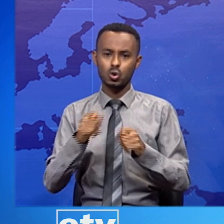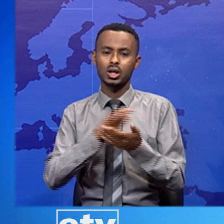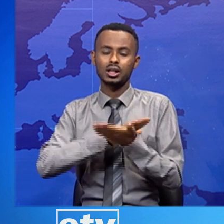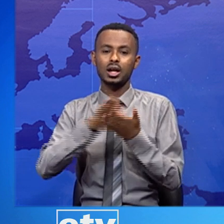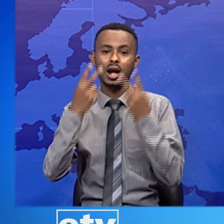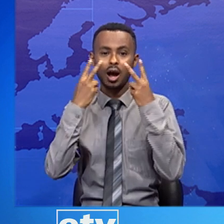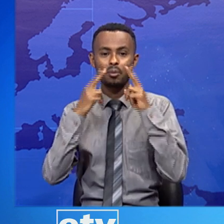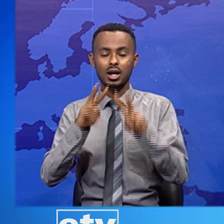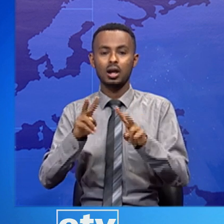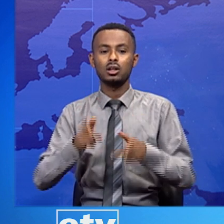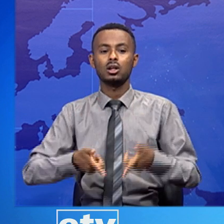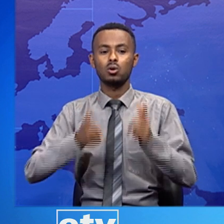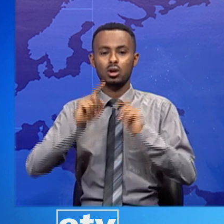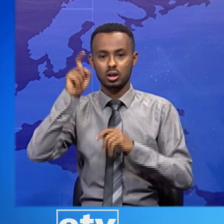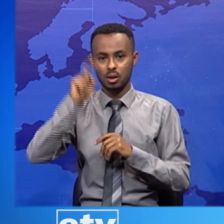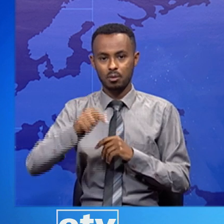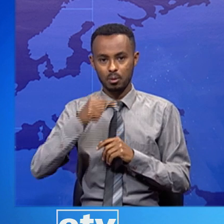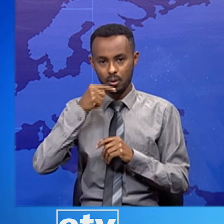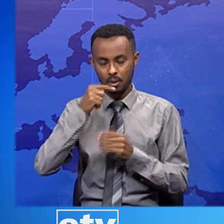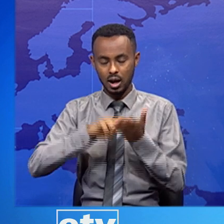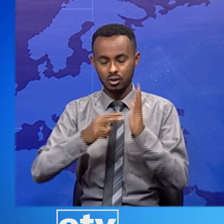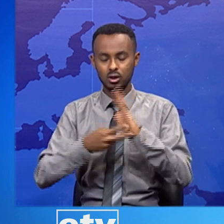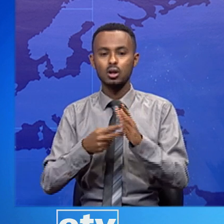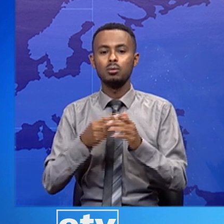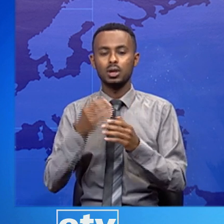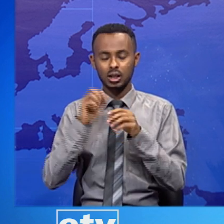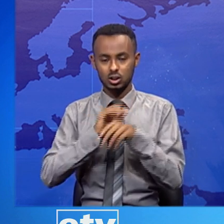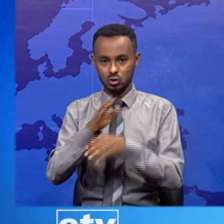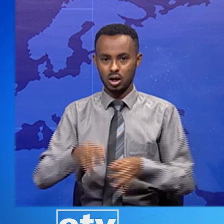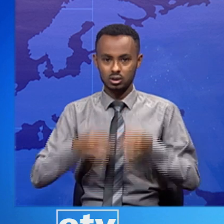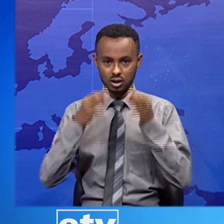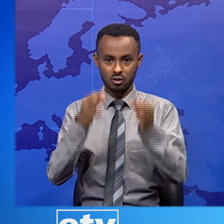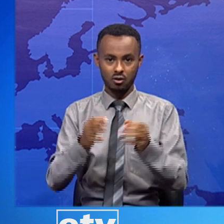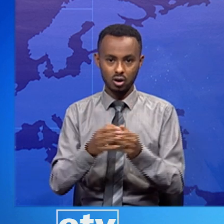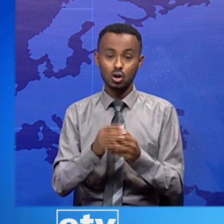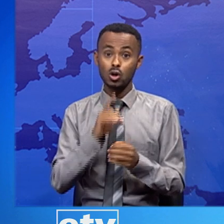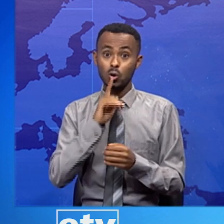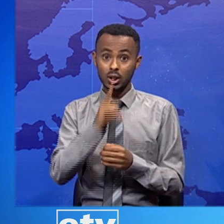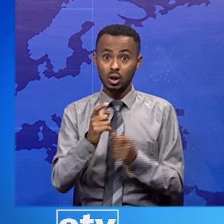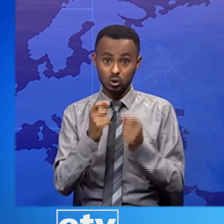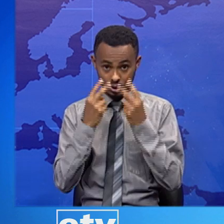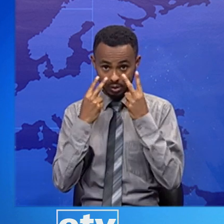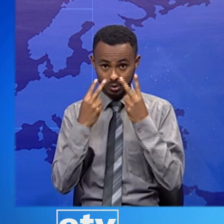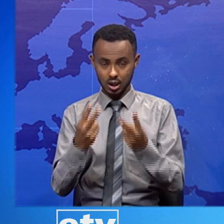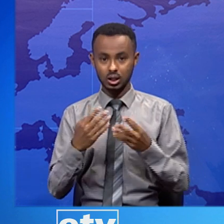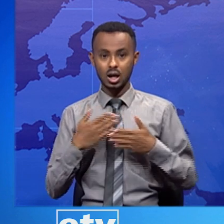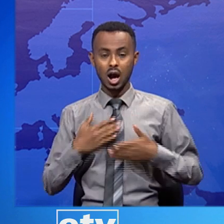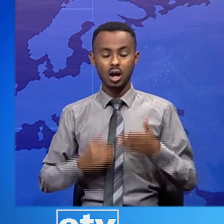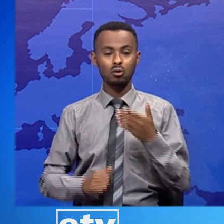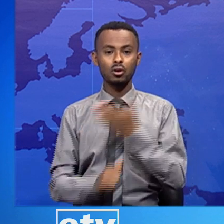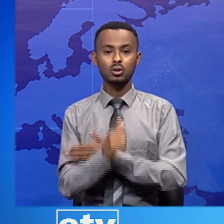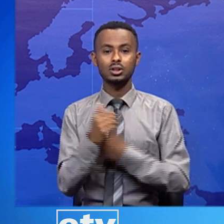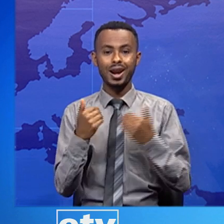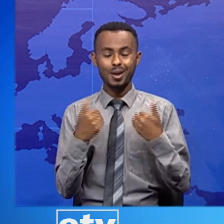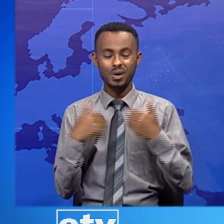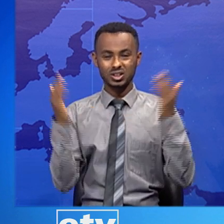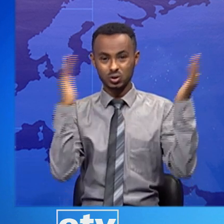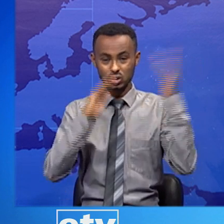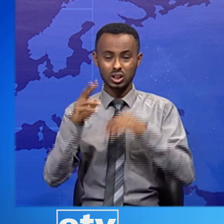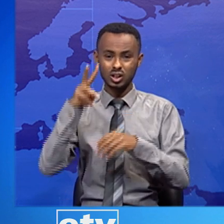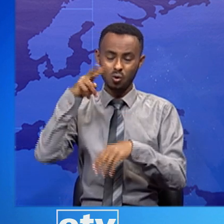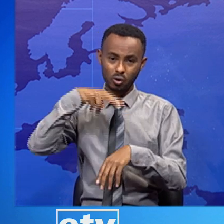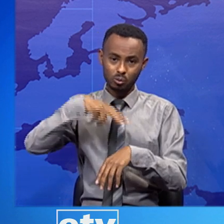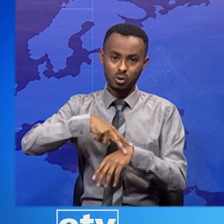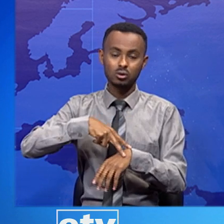የጠራ አመለካከት ሊኖረን ይገባል በማለት መልእክታቸውን አጋርተውን ነው። እውነታውን ስንመለከት አካል ጉዳተኞች ያለባቸውን ችግር